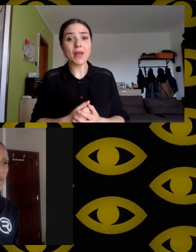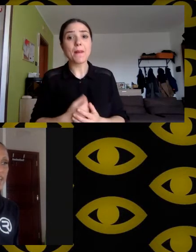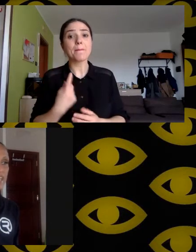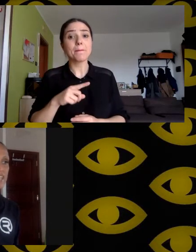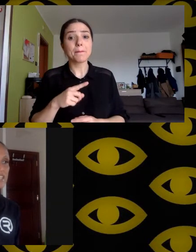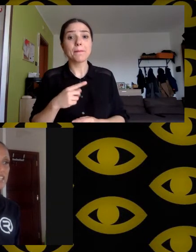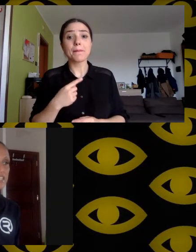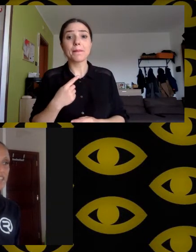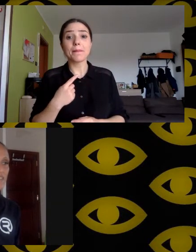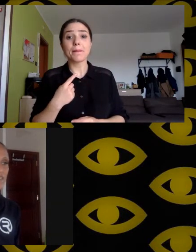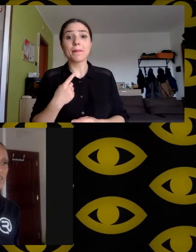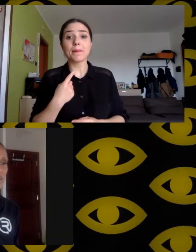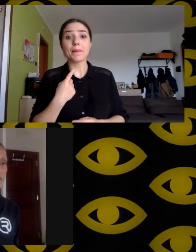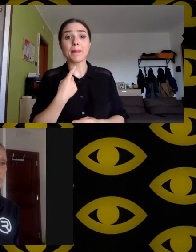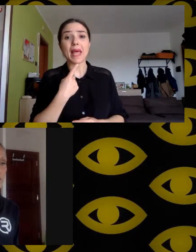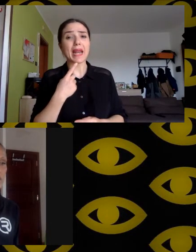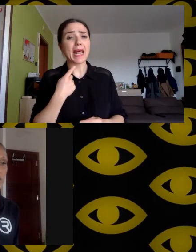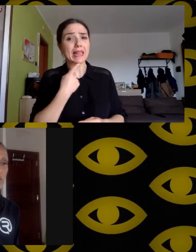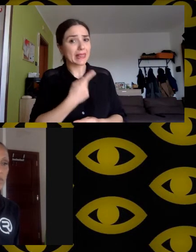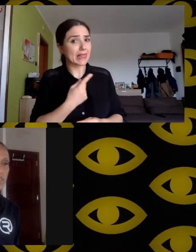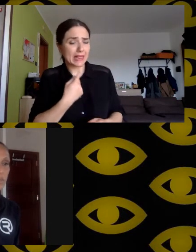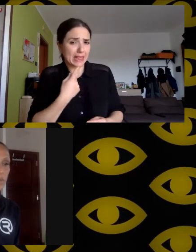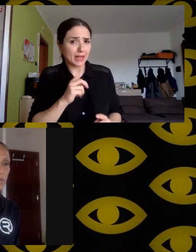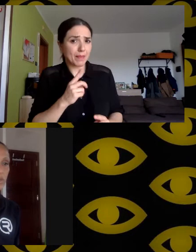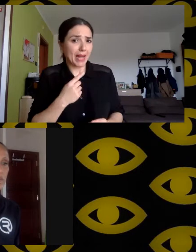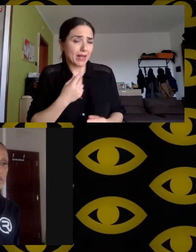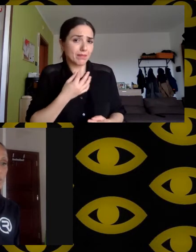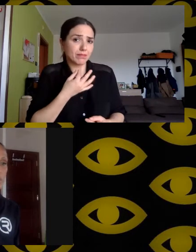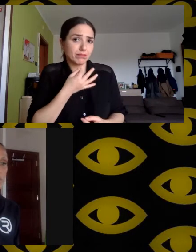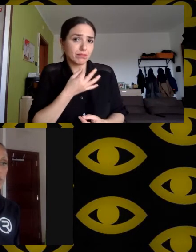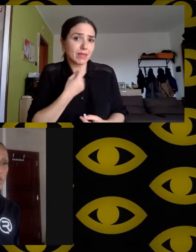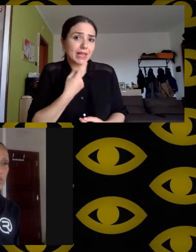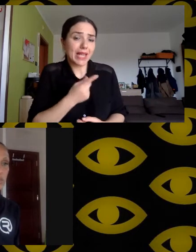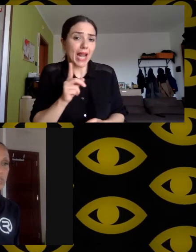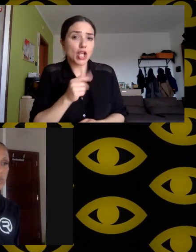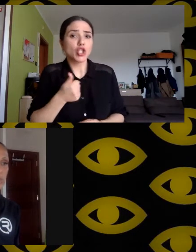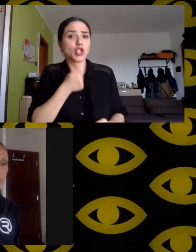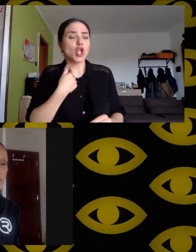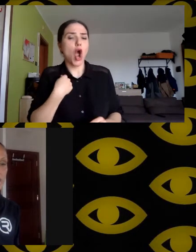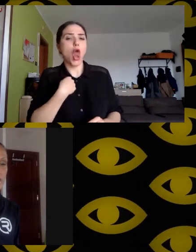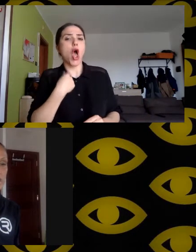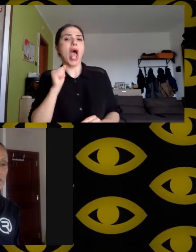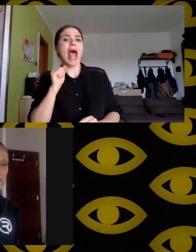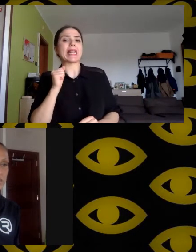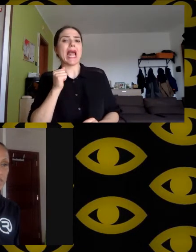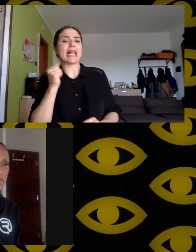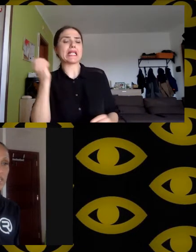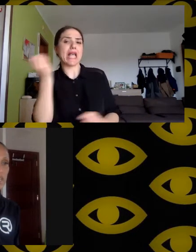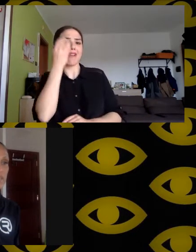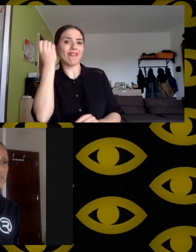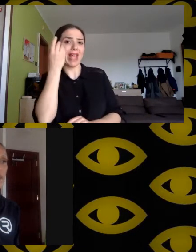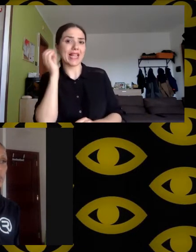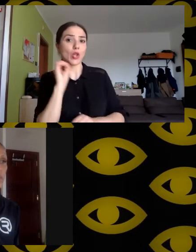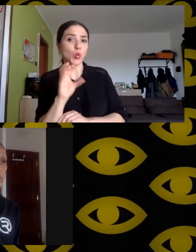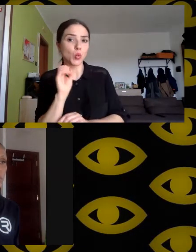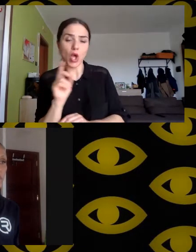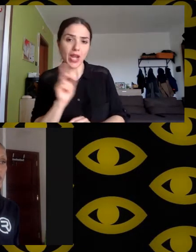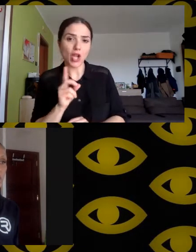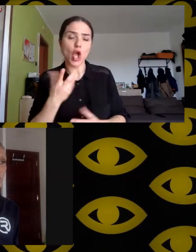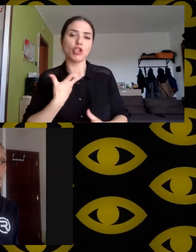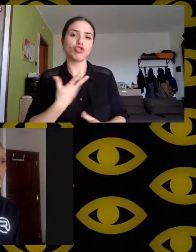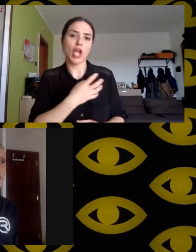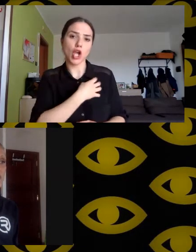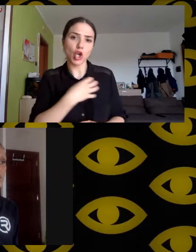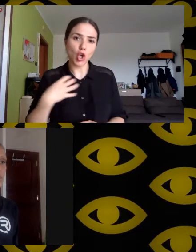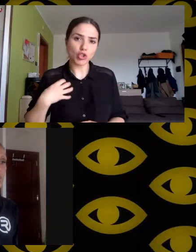che non è Annalisa che si è inventata questa cosa, ma c'è proprio delle persone con le giuste competenze scientifiche che mi stanno aiutando a